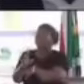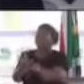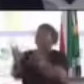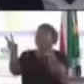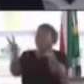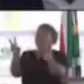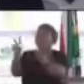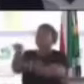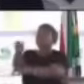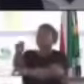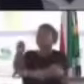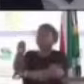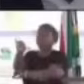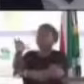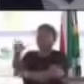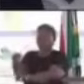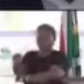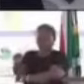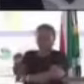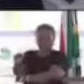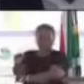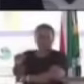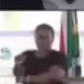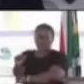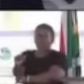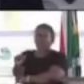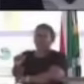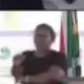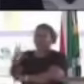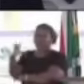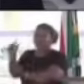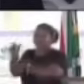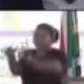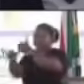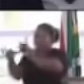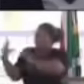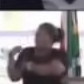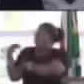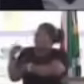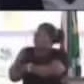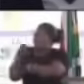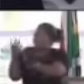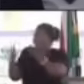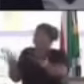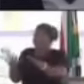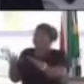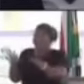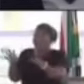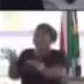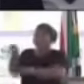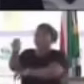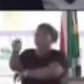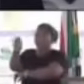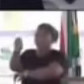isoya. Lokhu unyawuza kade ekhuluma ngayo isoya. Lena yaleko pheshe.